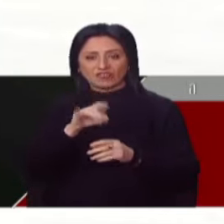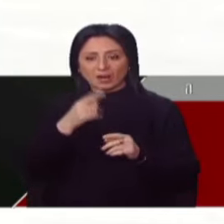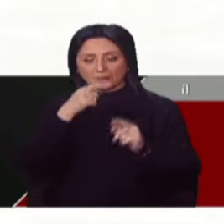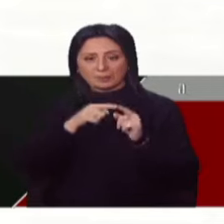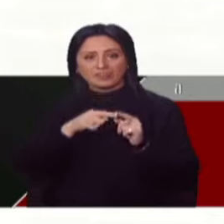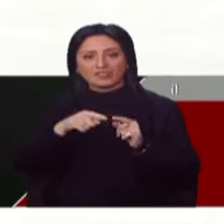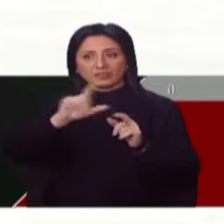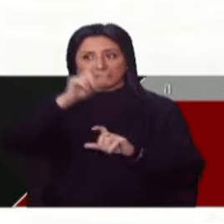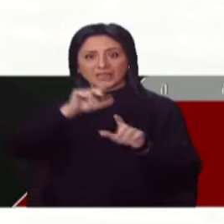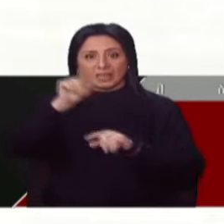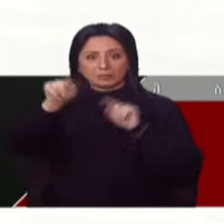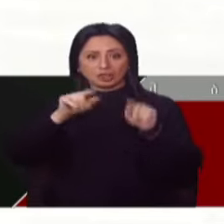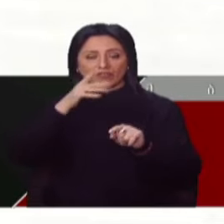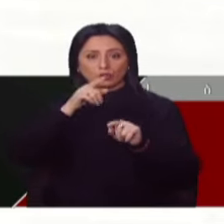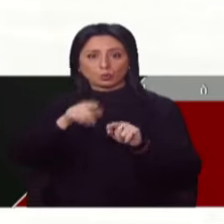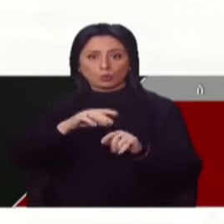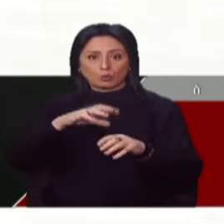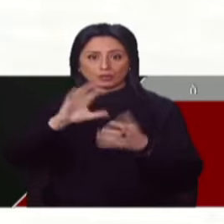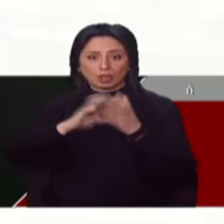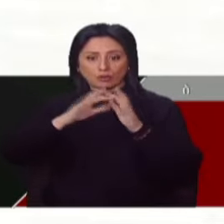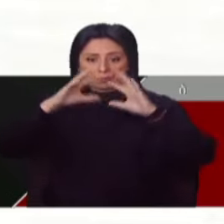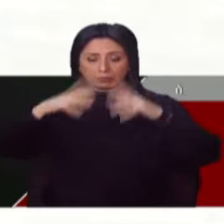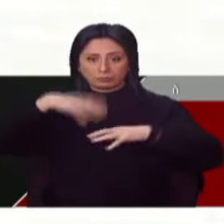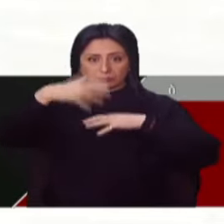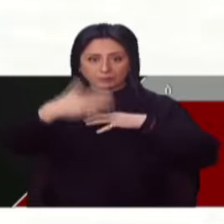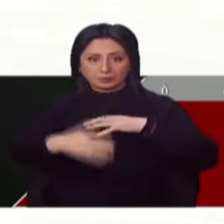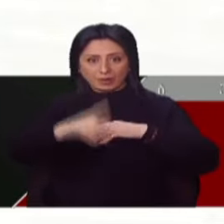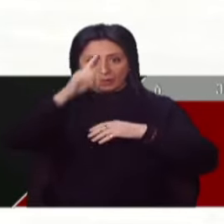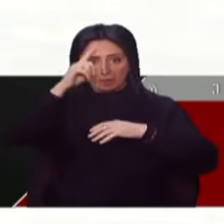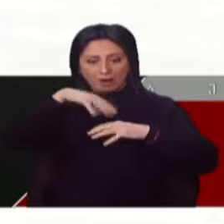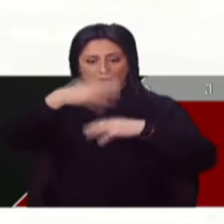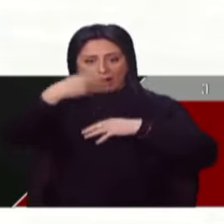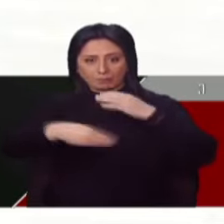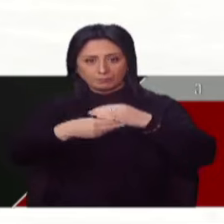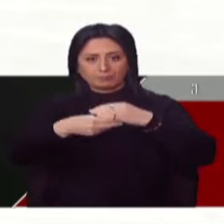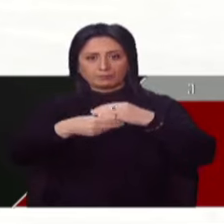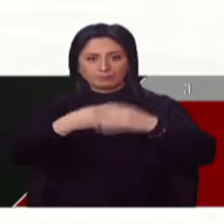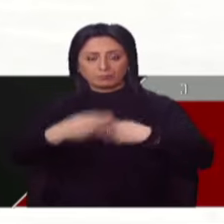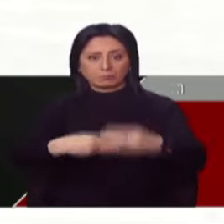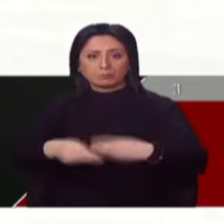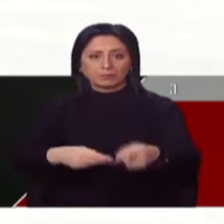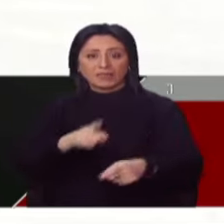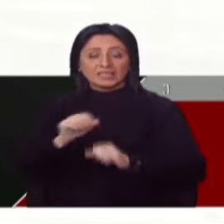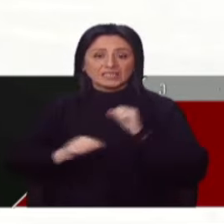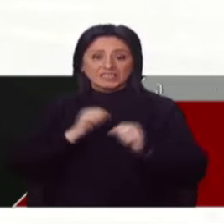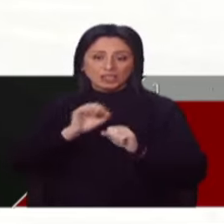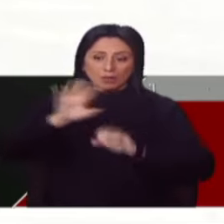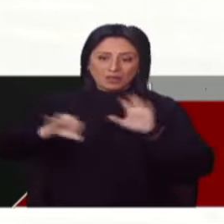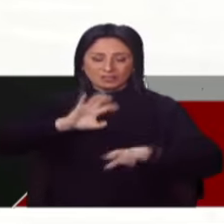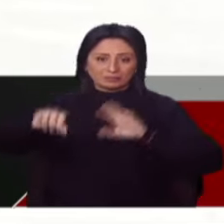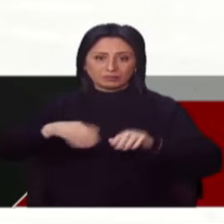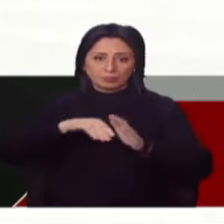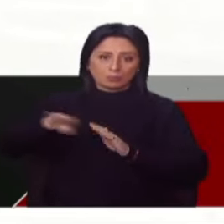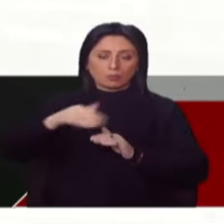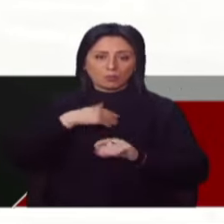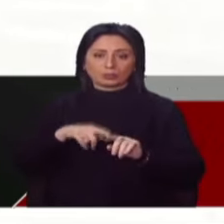მიმდებარე მთებში, რა დროსაც ზვავი ჩამოწვა, მამაკაცი ზვავმა მოიყოლა, თუმცა ყვებიან, რომ ის ცდილობდა გაქცეოდა